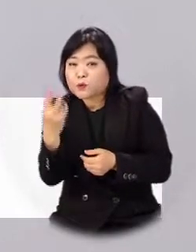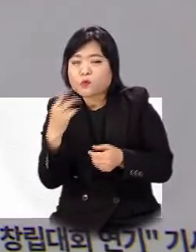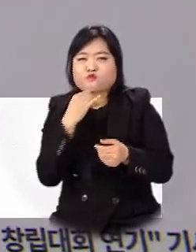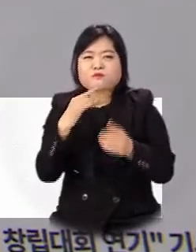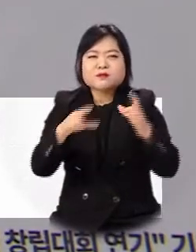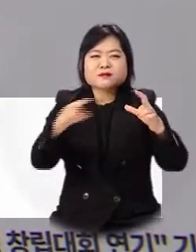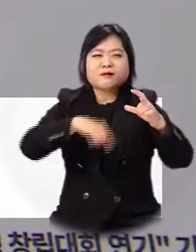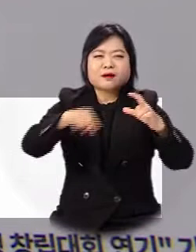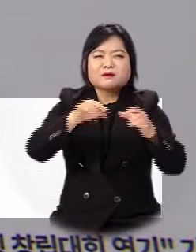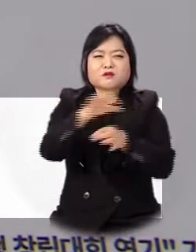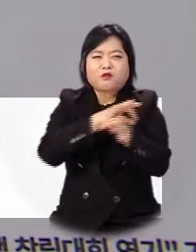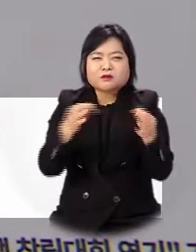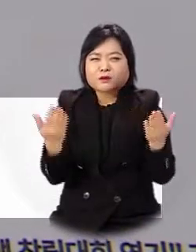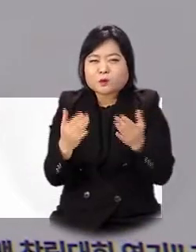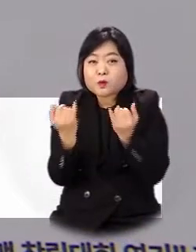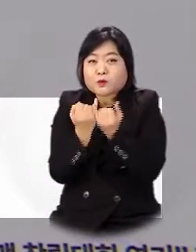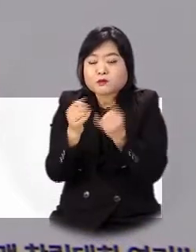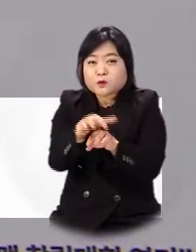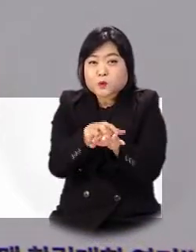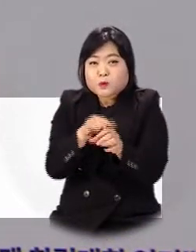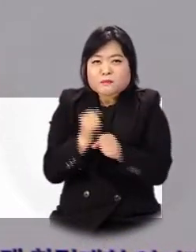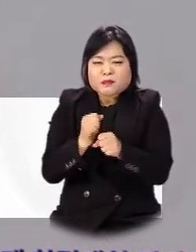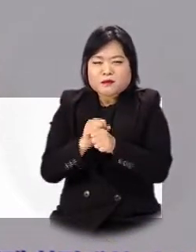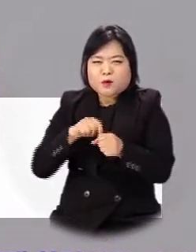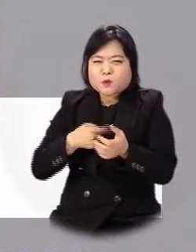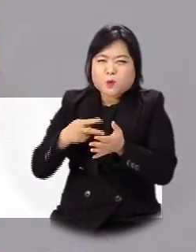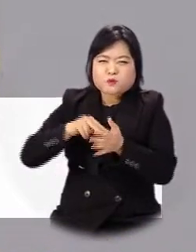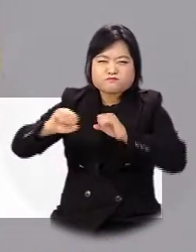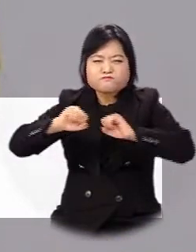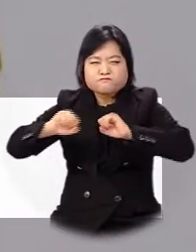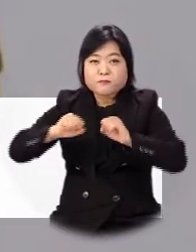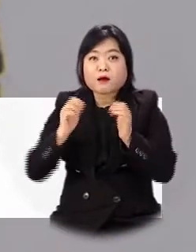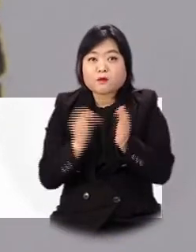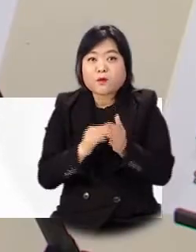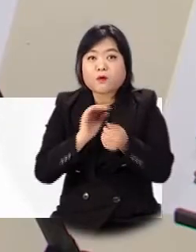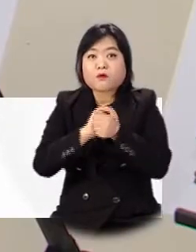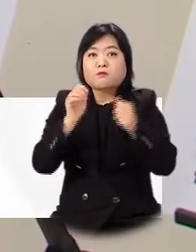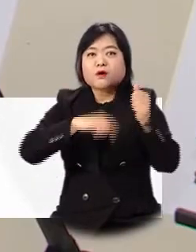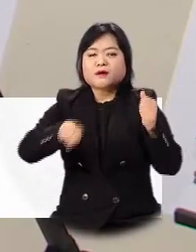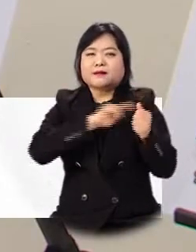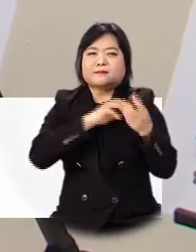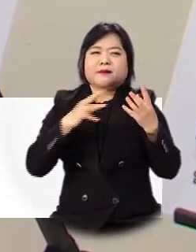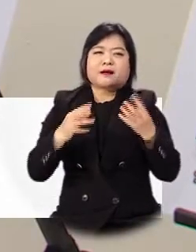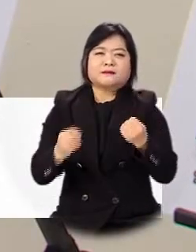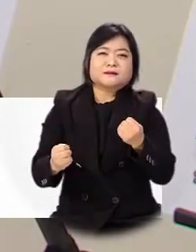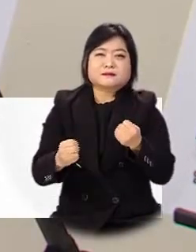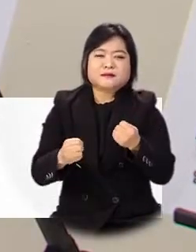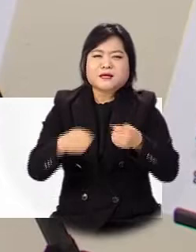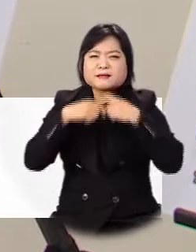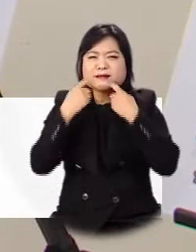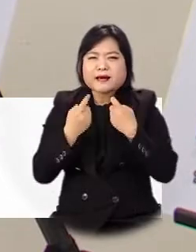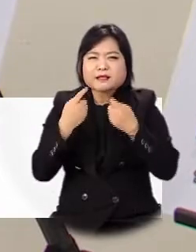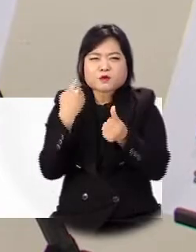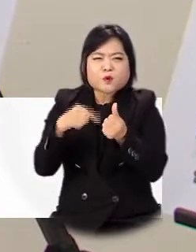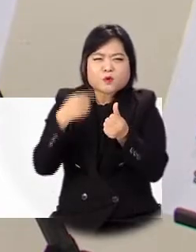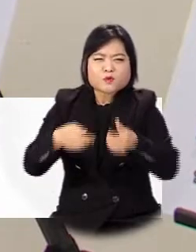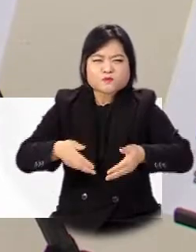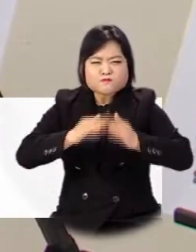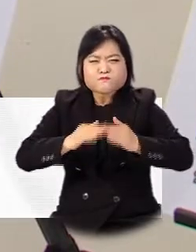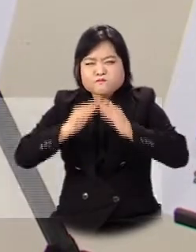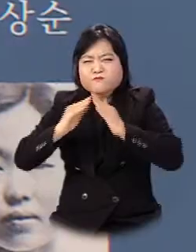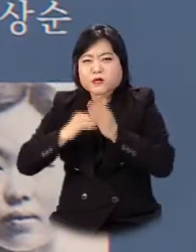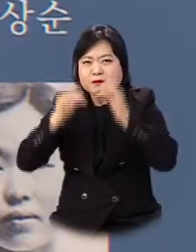인사들이 경제, 노동, 여성 조직을 만들어 독립운동을 펼쳤고 경북에서 가장 많은 비인가 교육시설을 만들어 계몽운동도